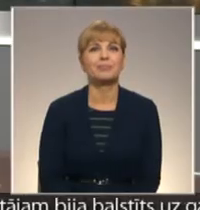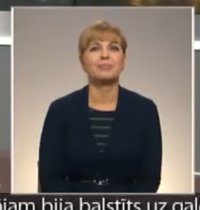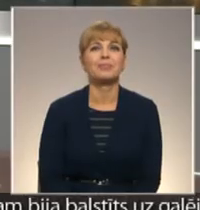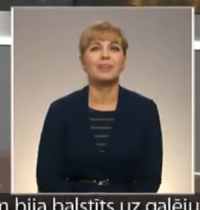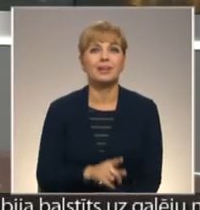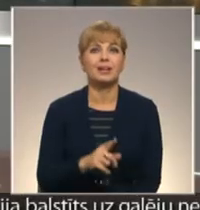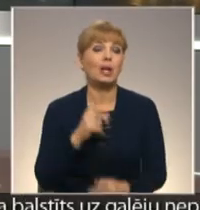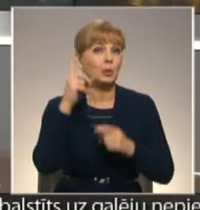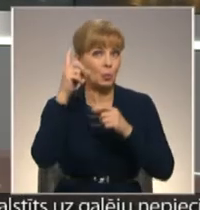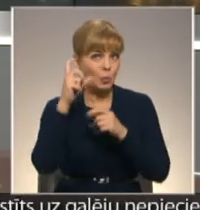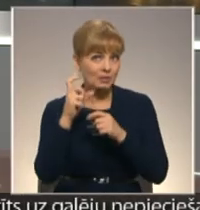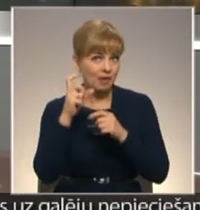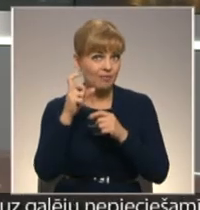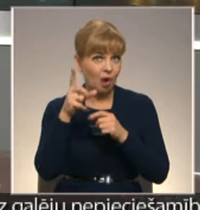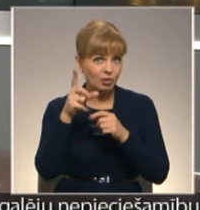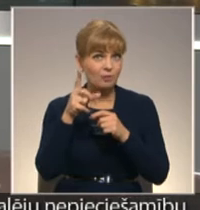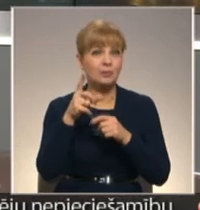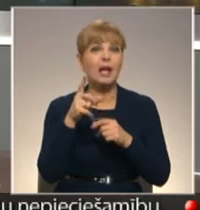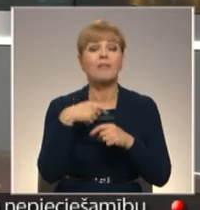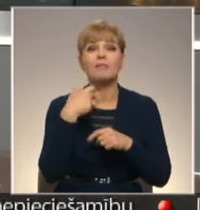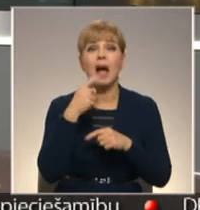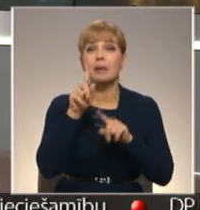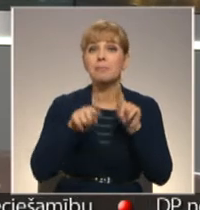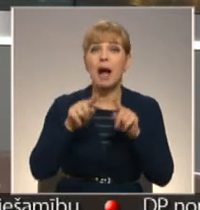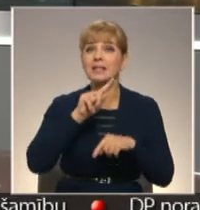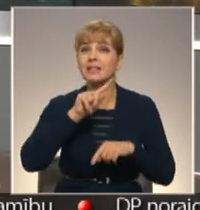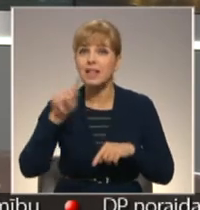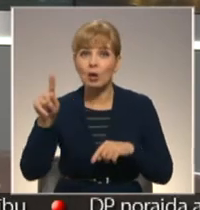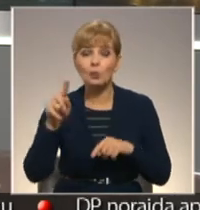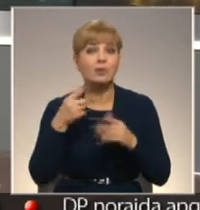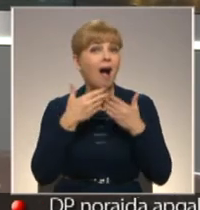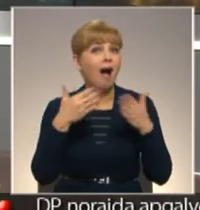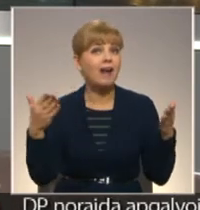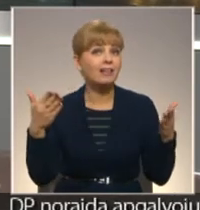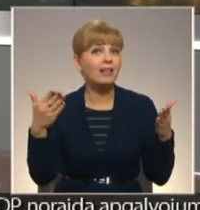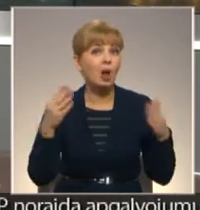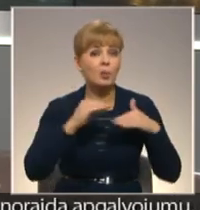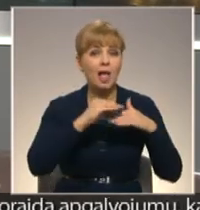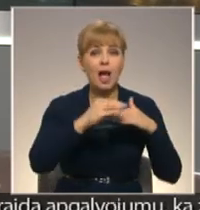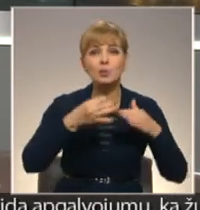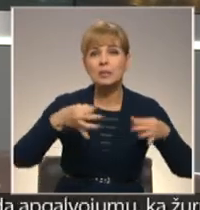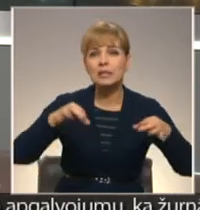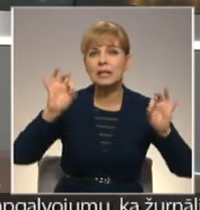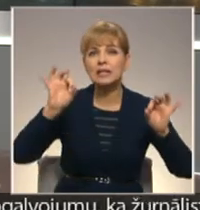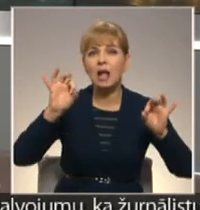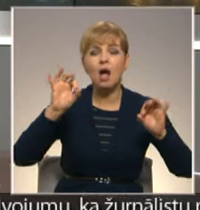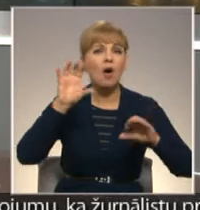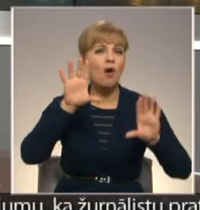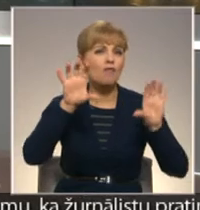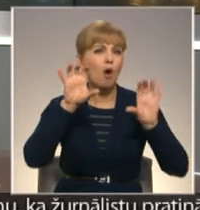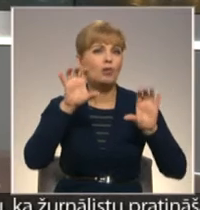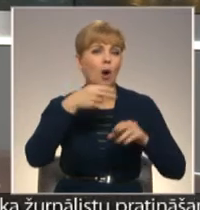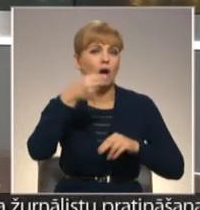Lai nospiestu fotoaparātu, slēdz vajadzīgas pāris sekundes, bet, lai atklātu tehniku, ledus kristāla fotoglezna izveidēto autoram